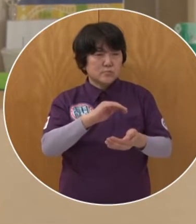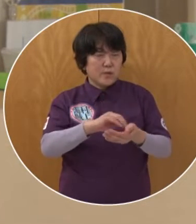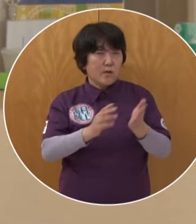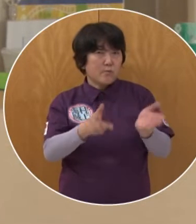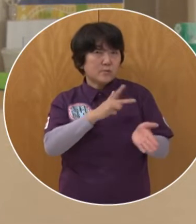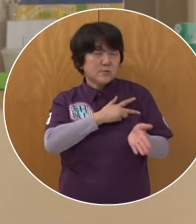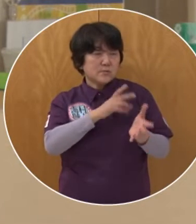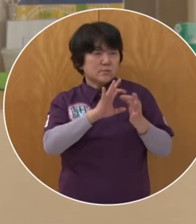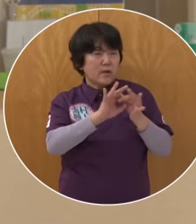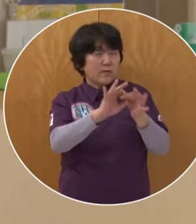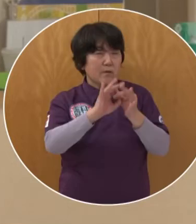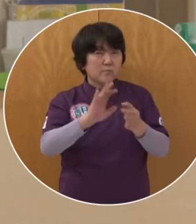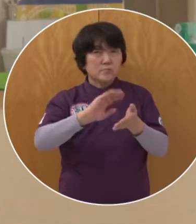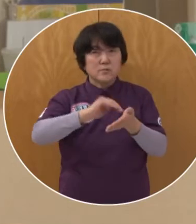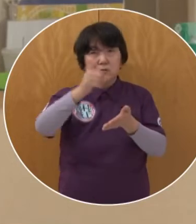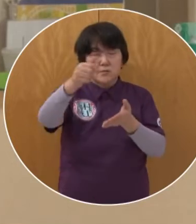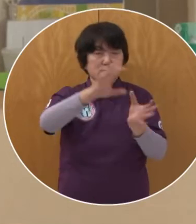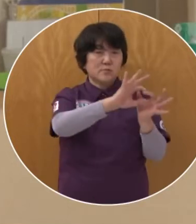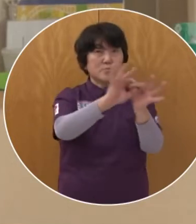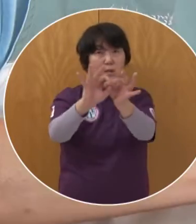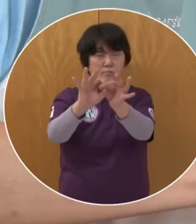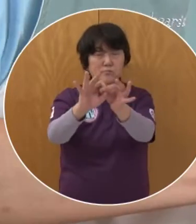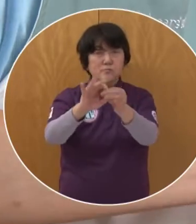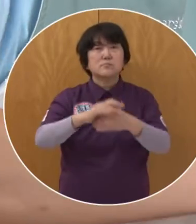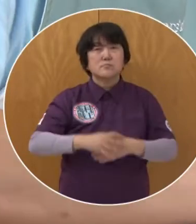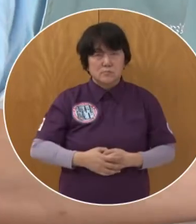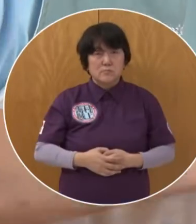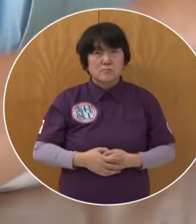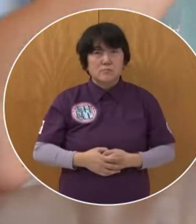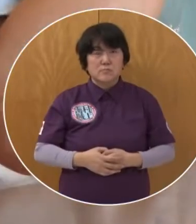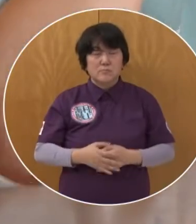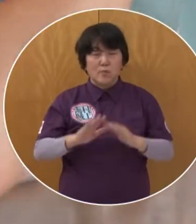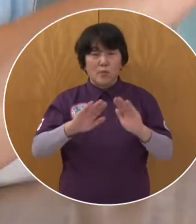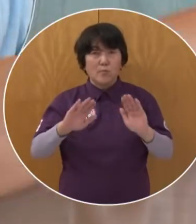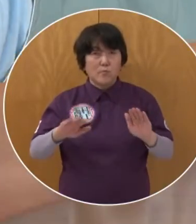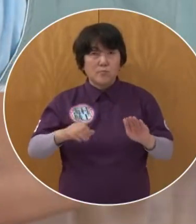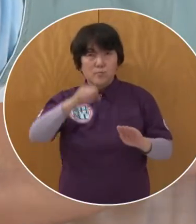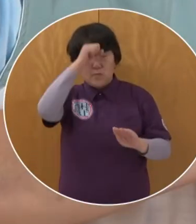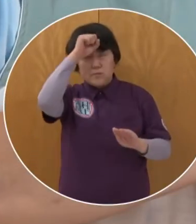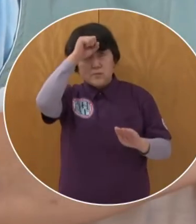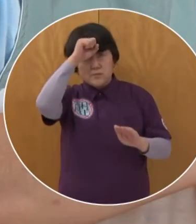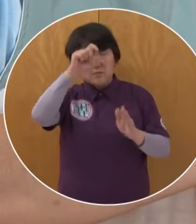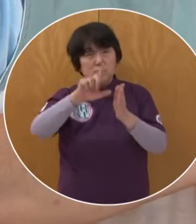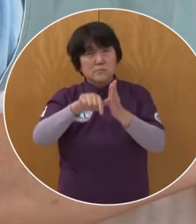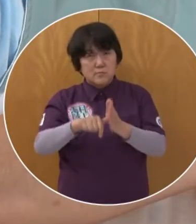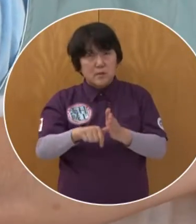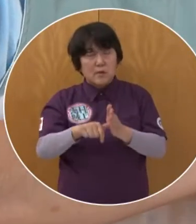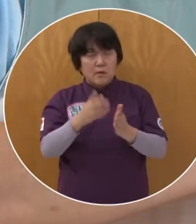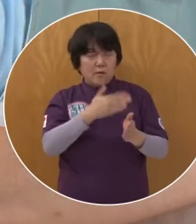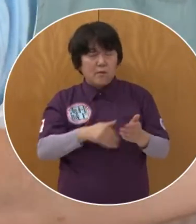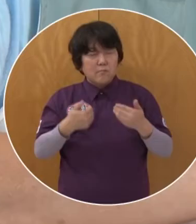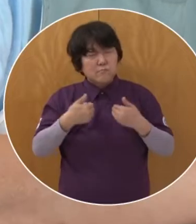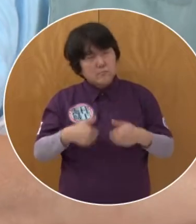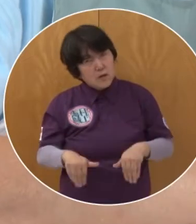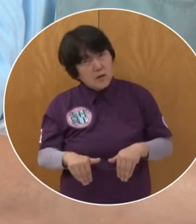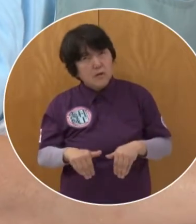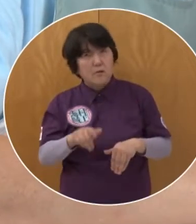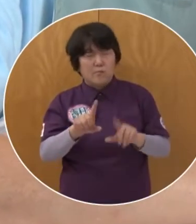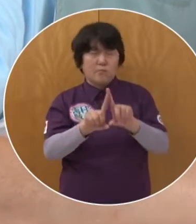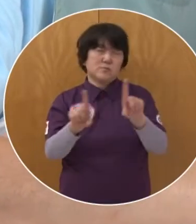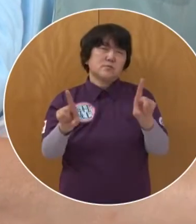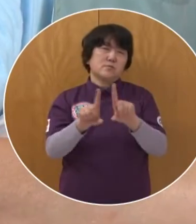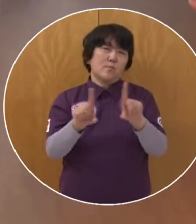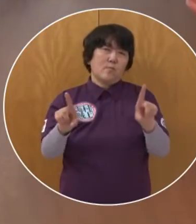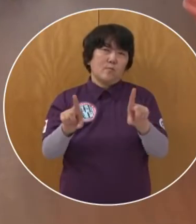絡をし、医師へつないでいます。病児保育で関わる子どもたちは、病気で体がしんどいことはもち